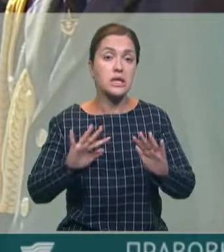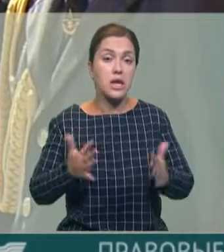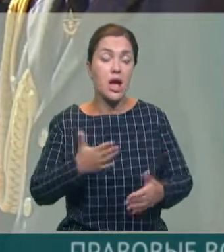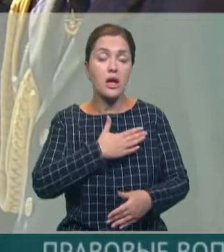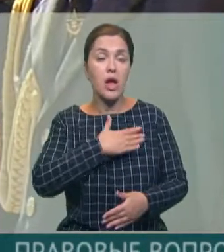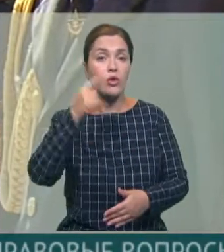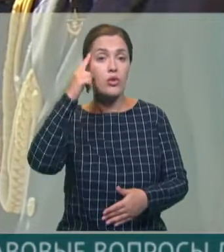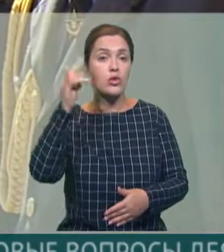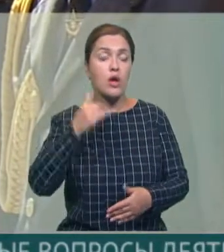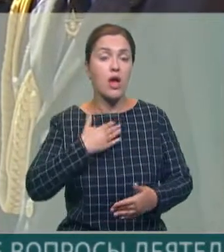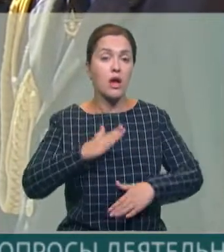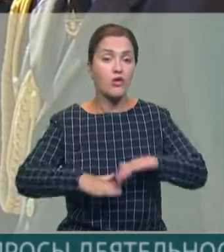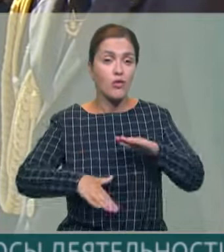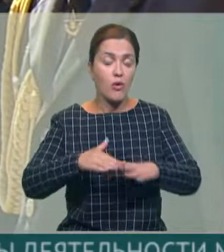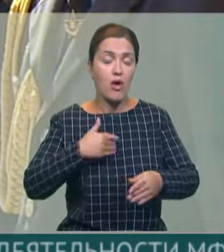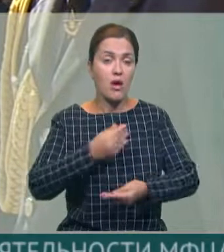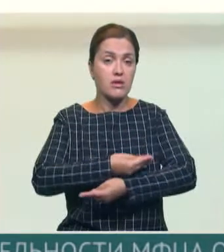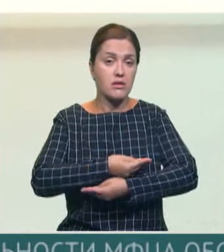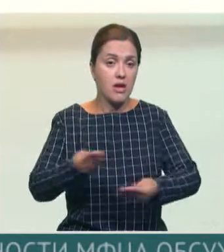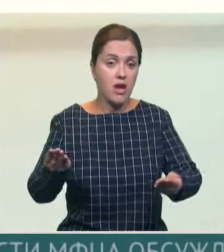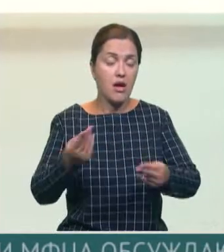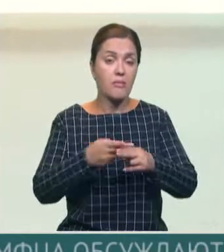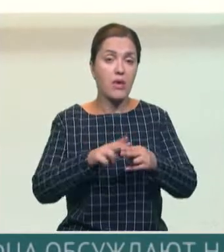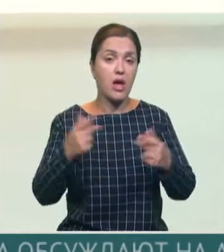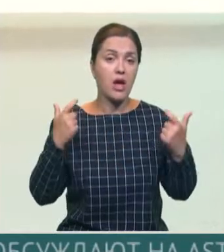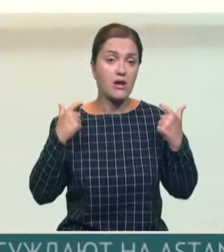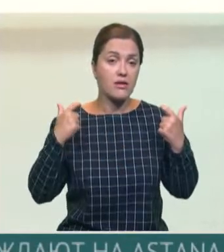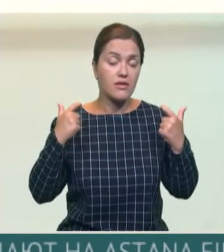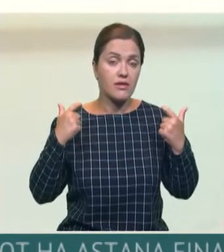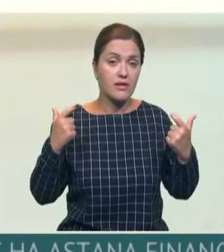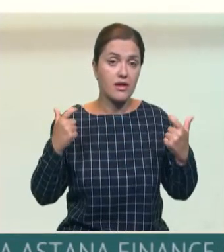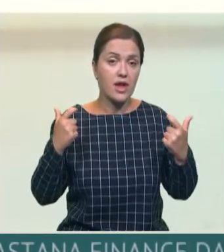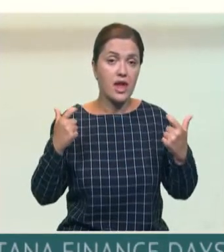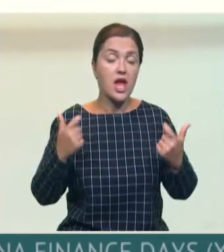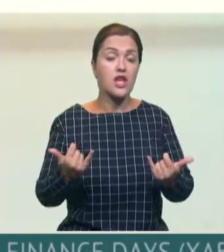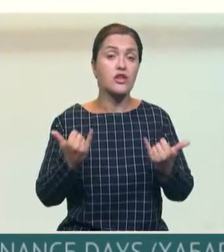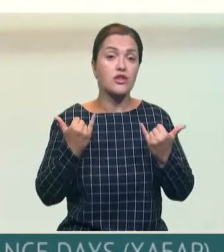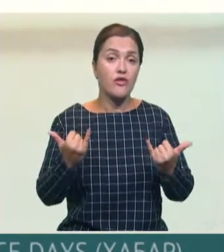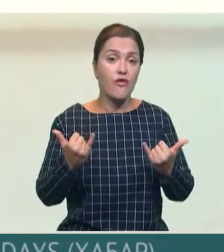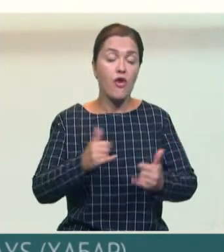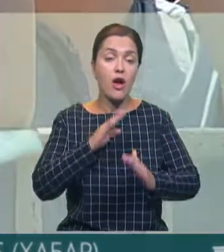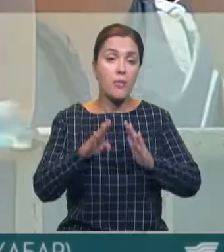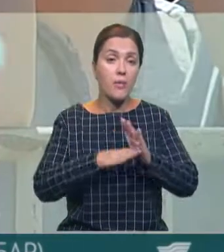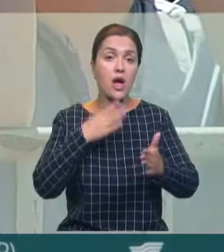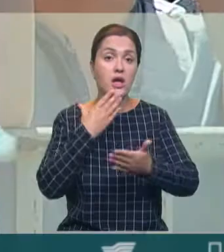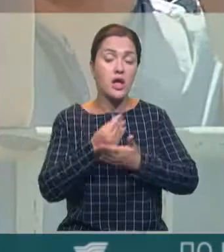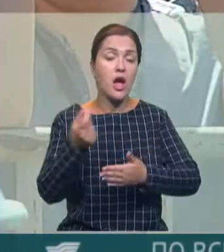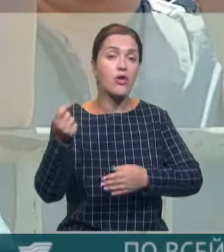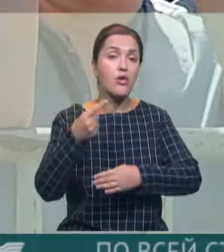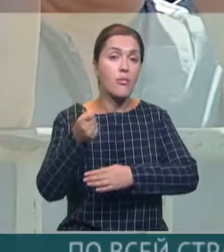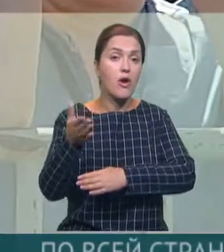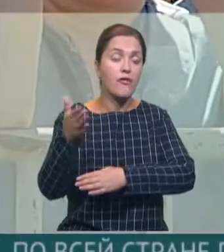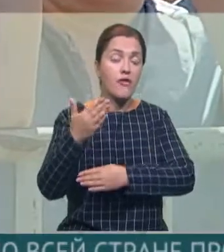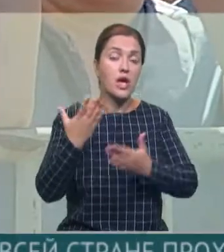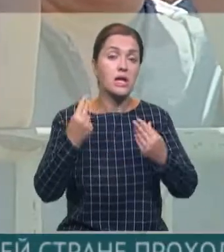думаю, получение вами из рук Верховного Главнокомандующего. Сегодня под нашим голубым стягом, в